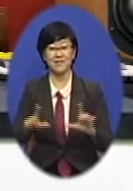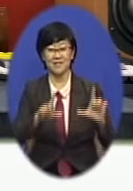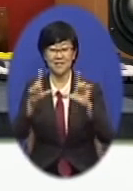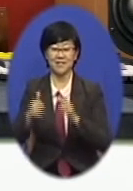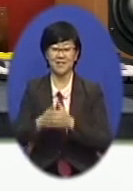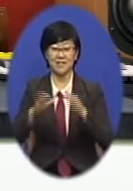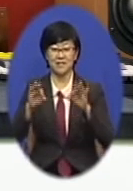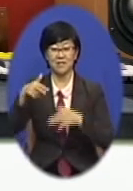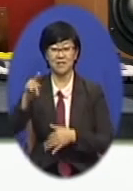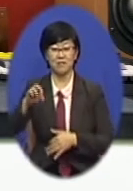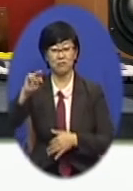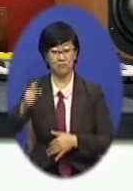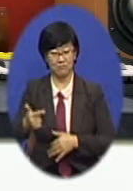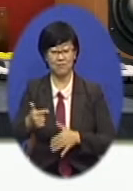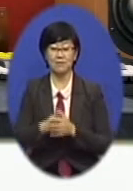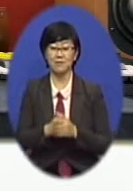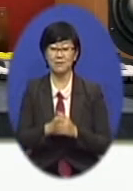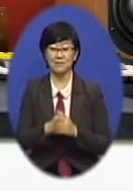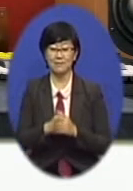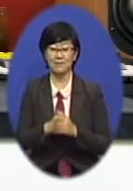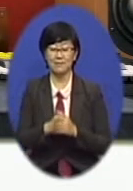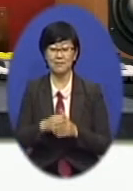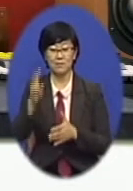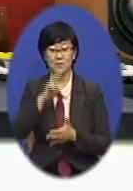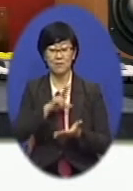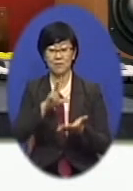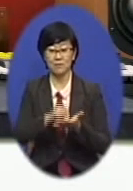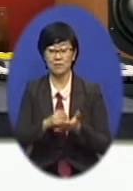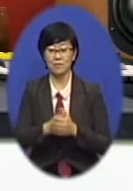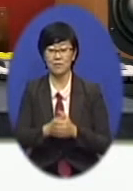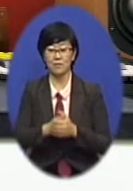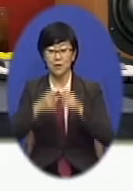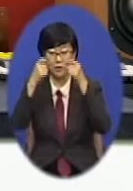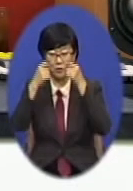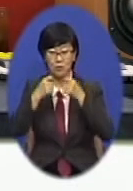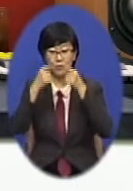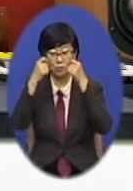아, 어떤 노래 불러주시겠어요? 김정구님의 눈물 젖은 누만강요.